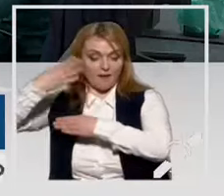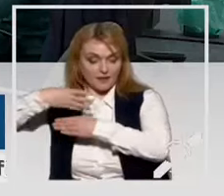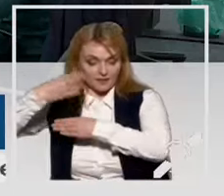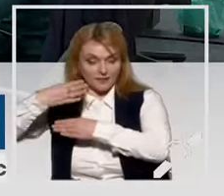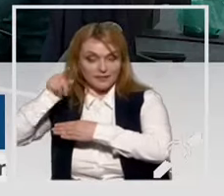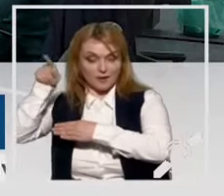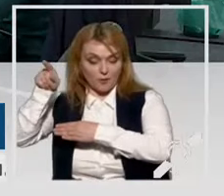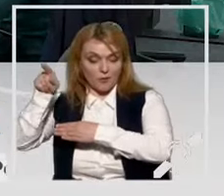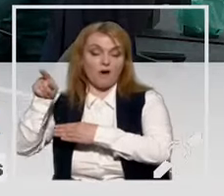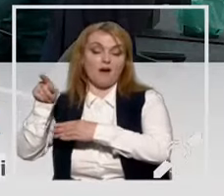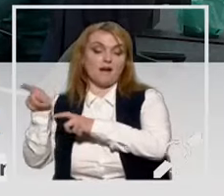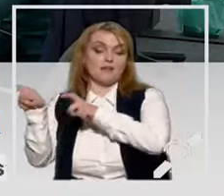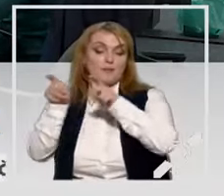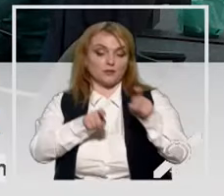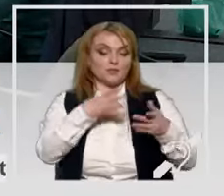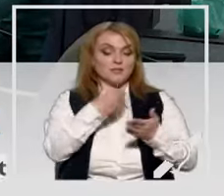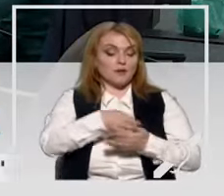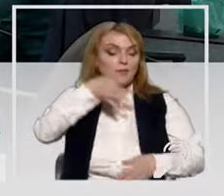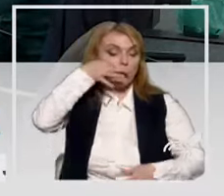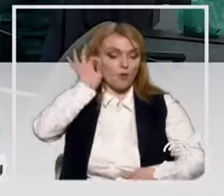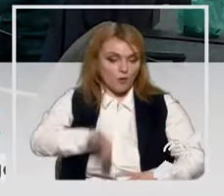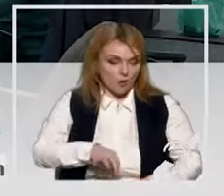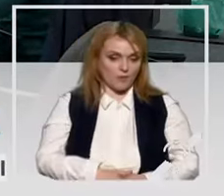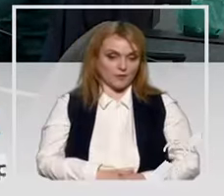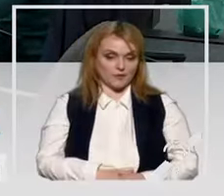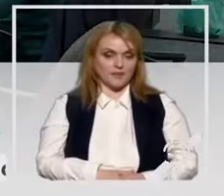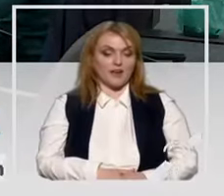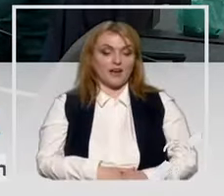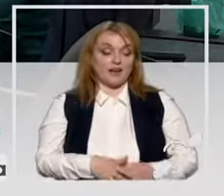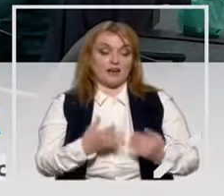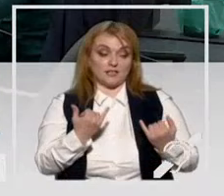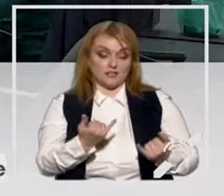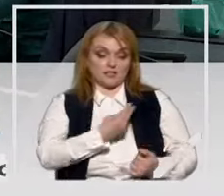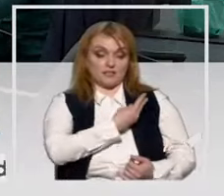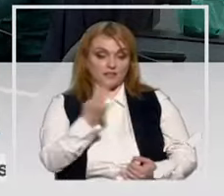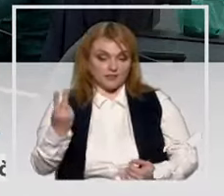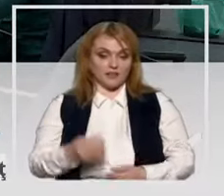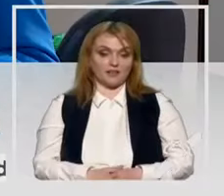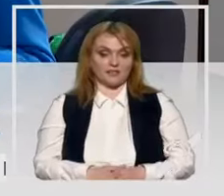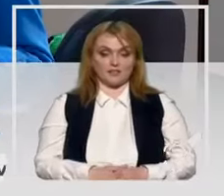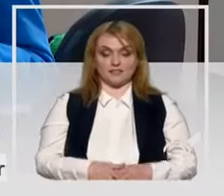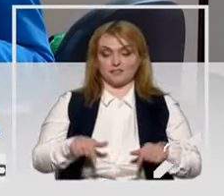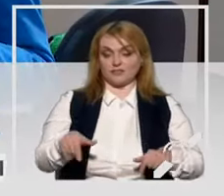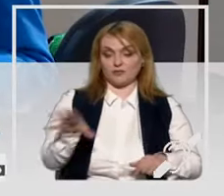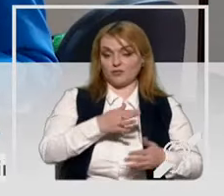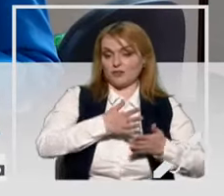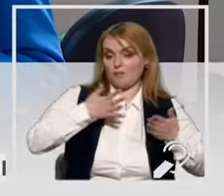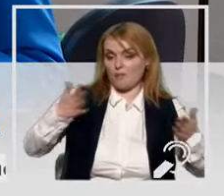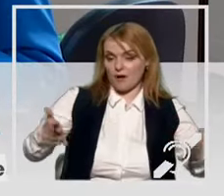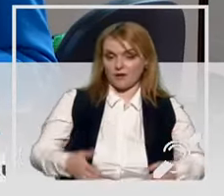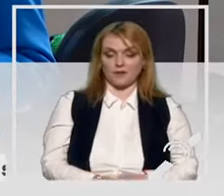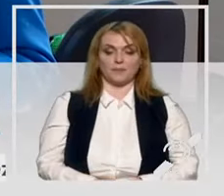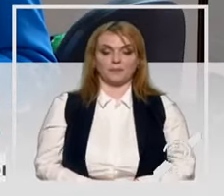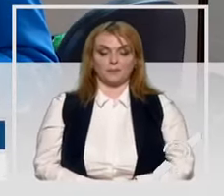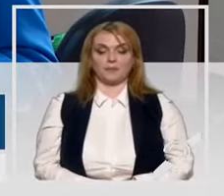ne-am mutat la casă nouă. Redacția de știri, după cum bine vedeți, este o redacție mare. Din punct de vedere al